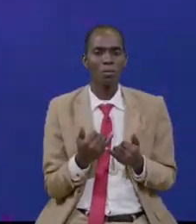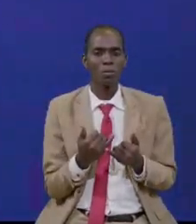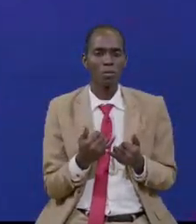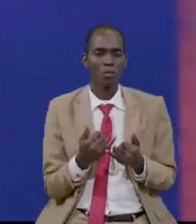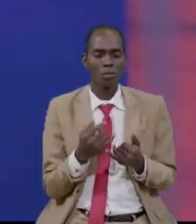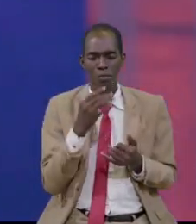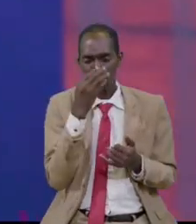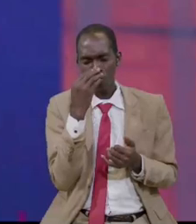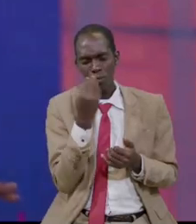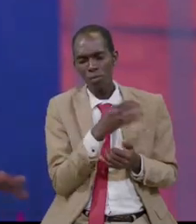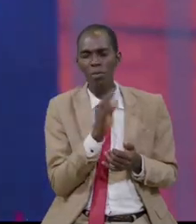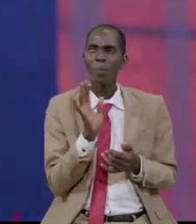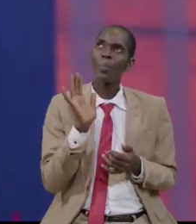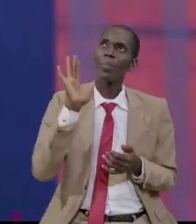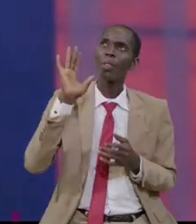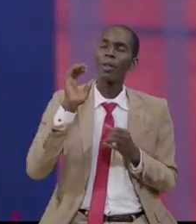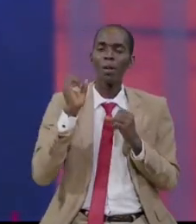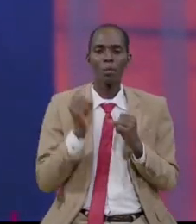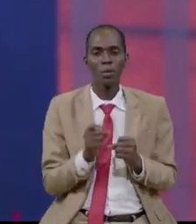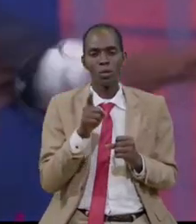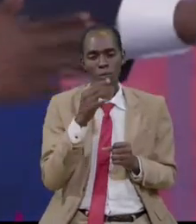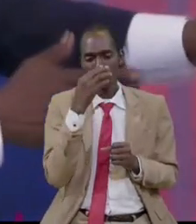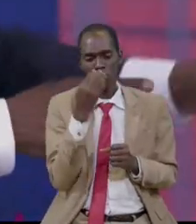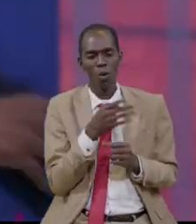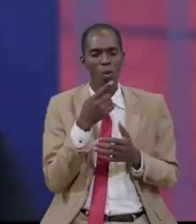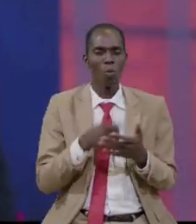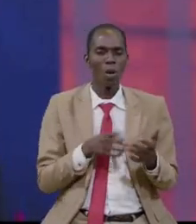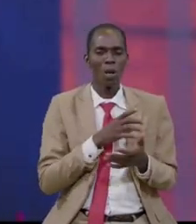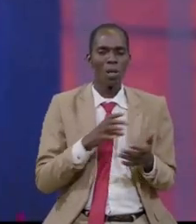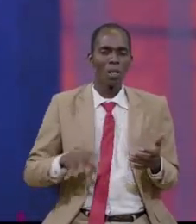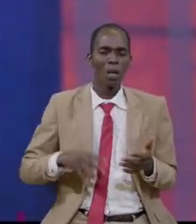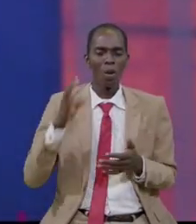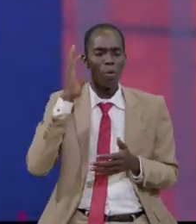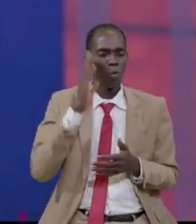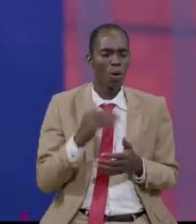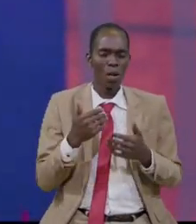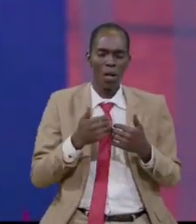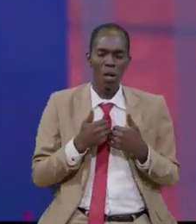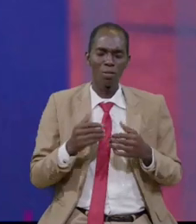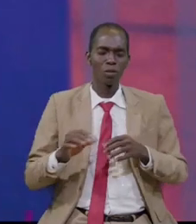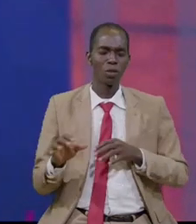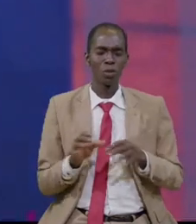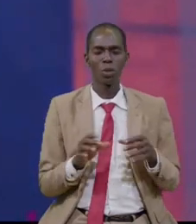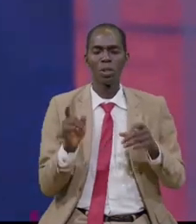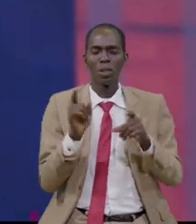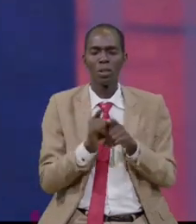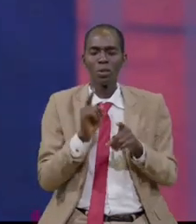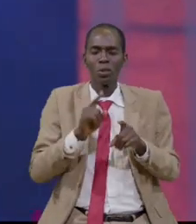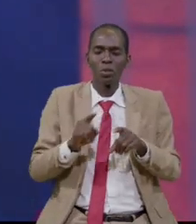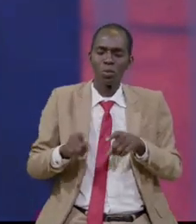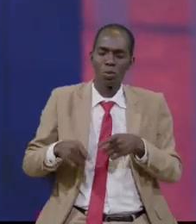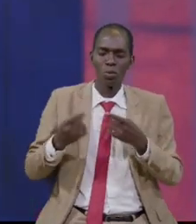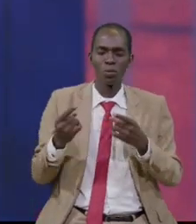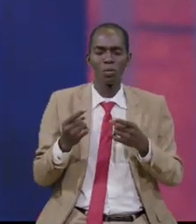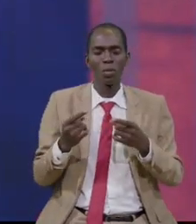sa puissance, tu négliges ce que Christ aurait fait pendant que tu te mets de côté et que tu es impliqué dans autre